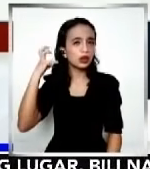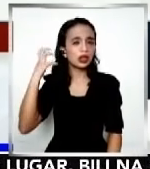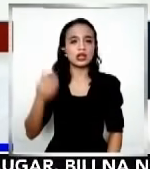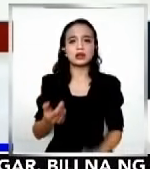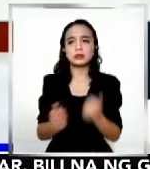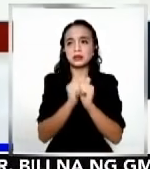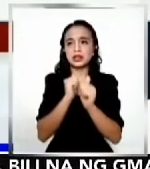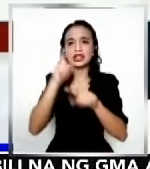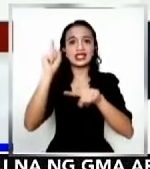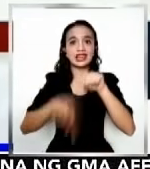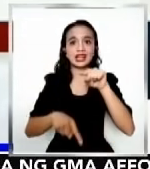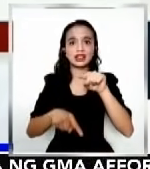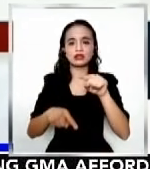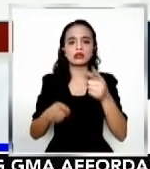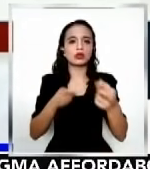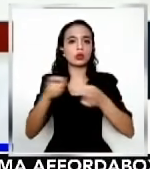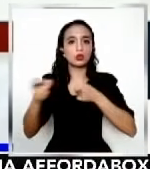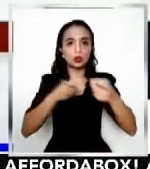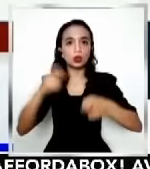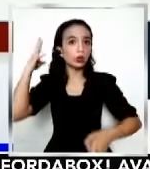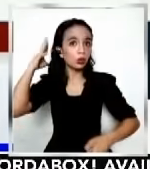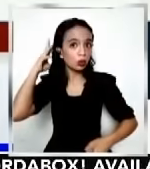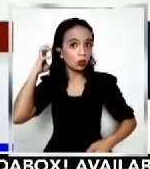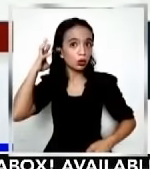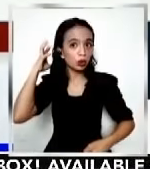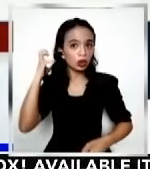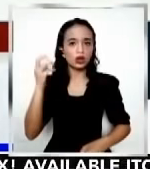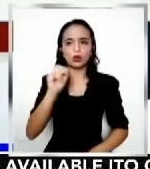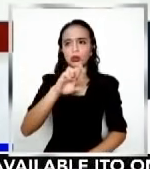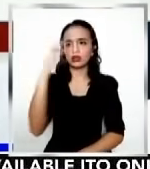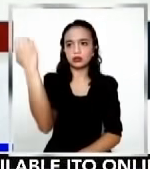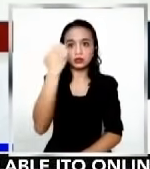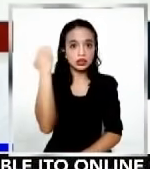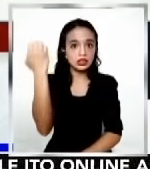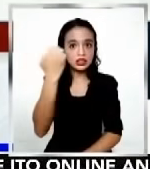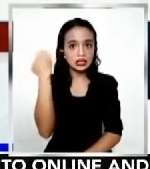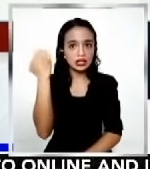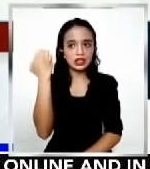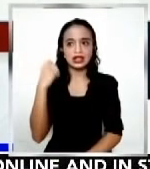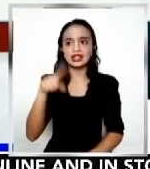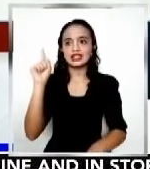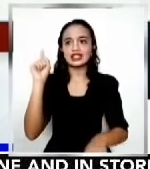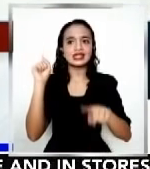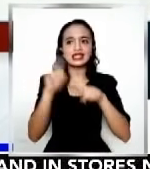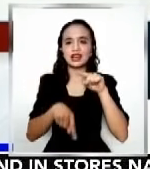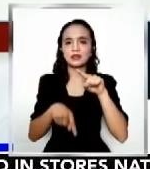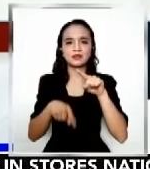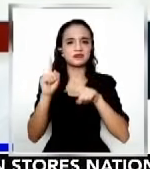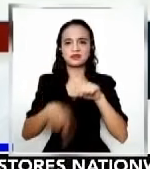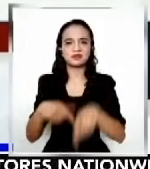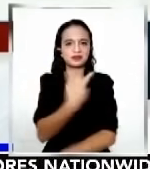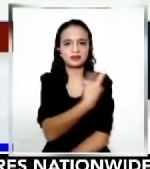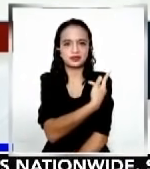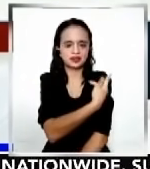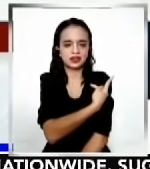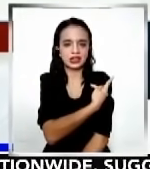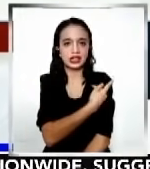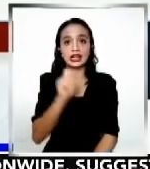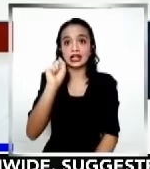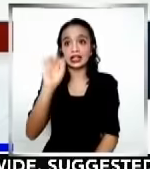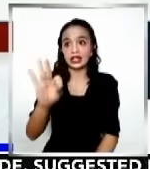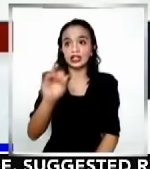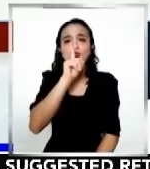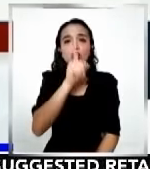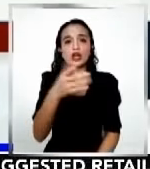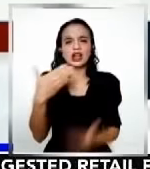o meron kang hypertensive emergency, hindi po kayo pwedeng pwedeng bakunahan. Kung meron pong talagang malubhang sakit,